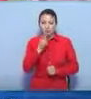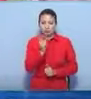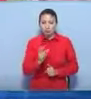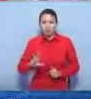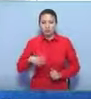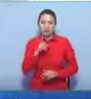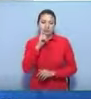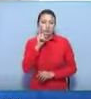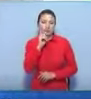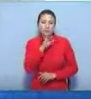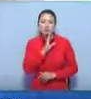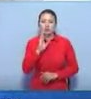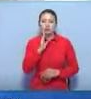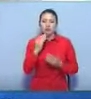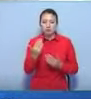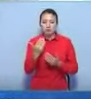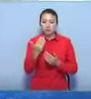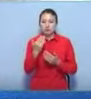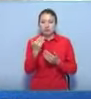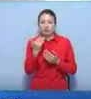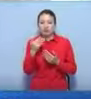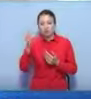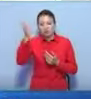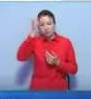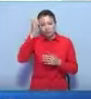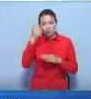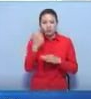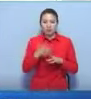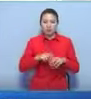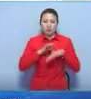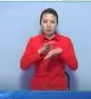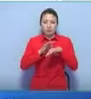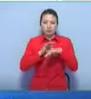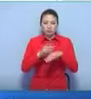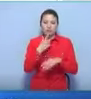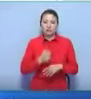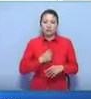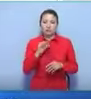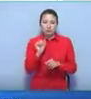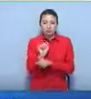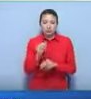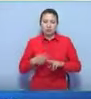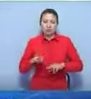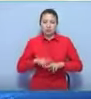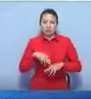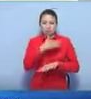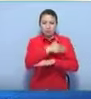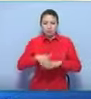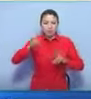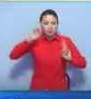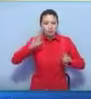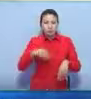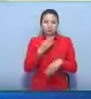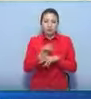болыпты. Жасананың айтуынша оған жолда білім және ғылым министрлігінің өкілдерін тасып жүрген жүргізуші тоқтаған. Аймақ жолын дұрыс білмейтін